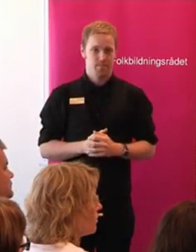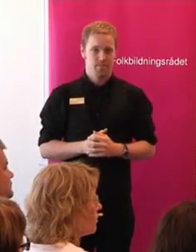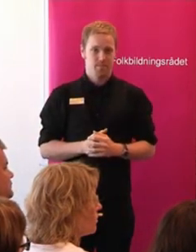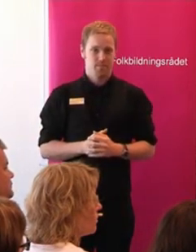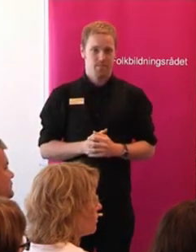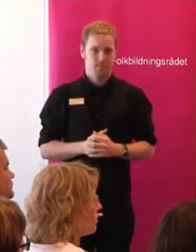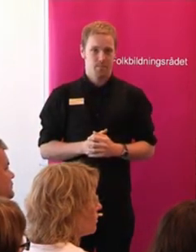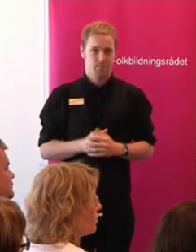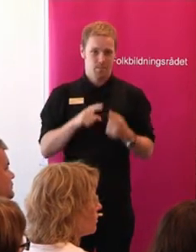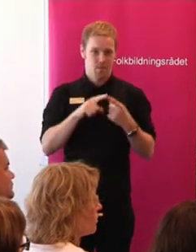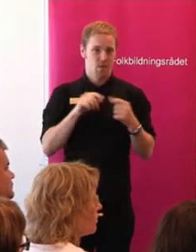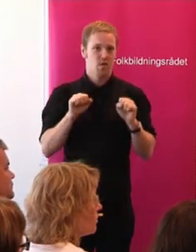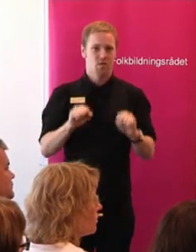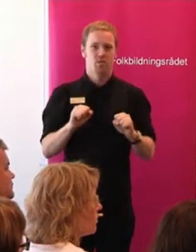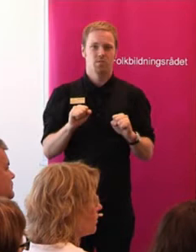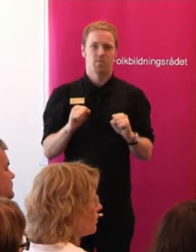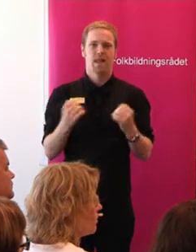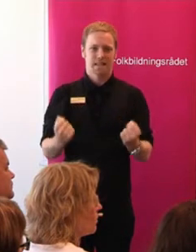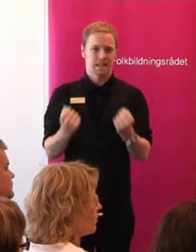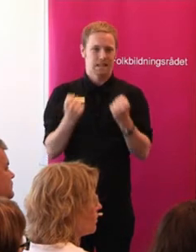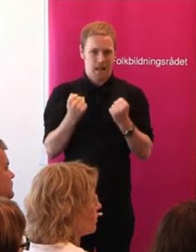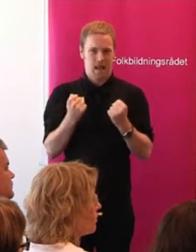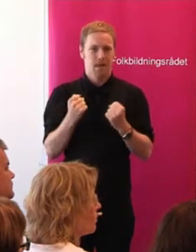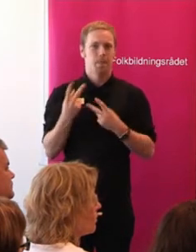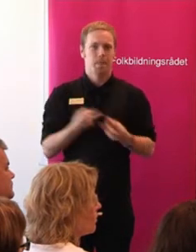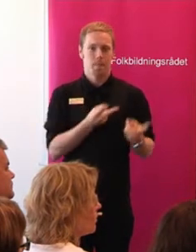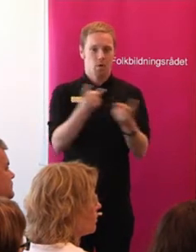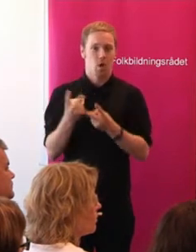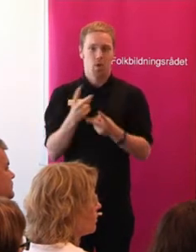stärka den demokratiska processen.